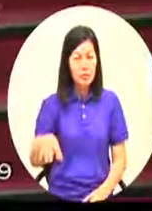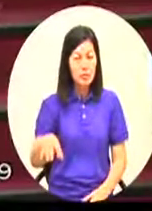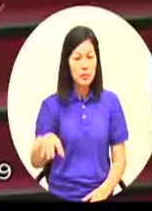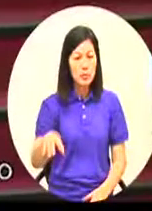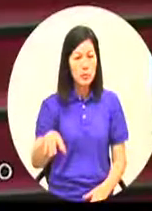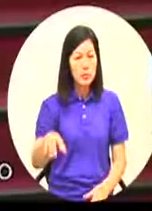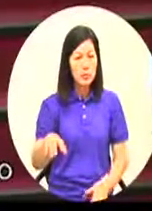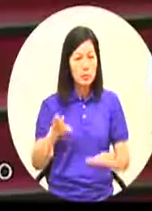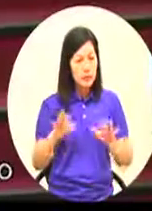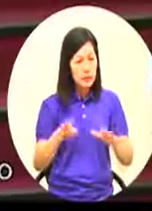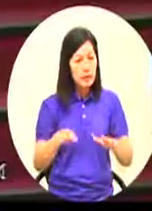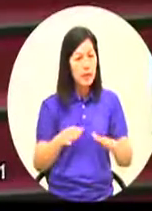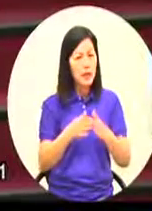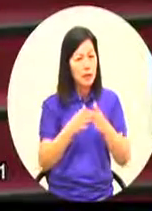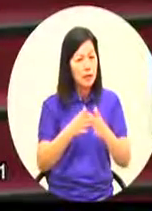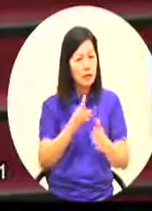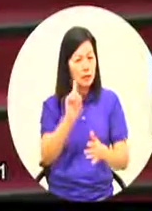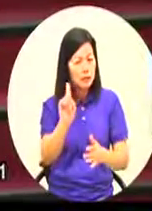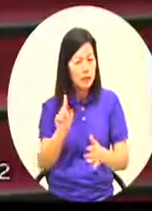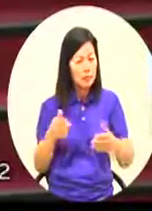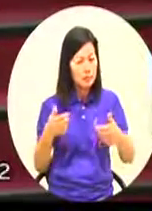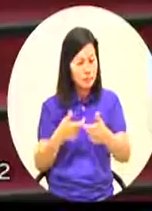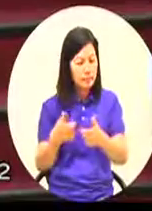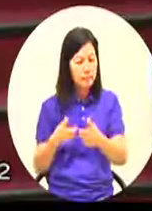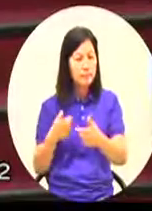的需求。